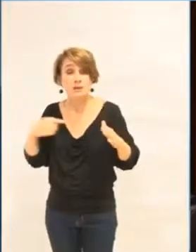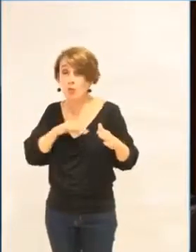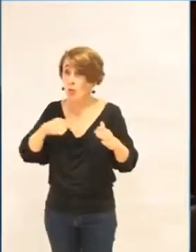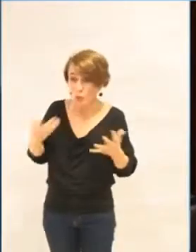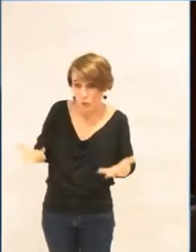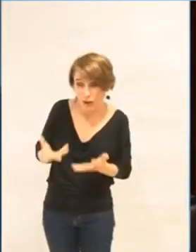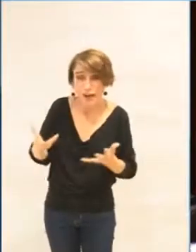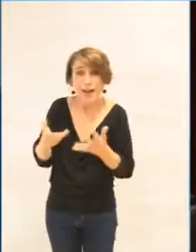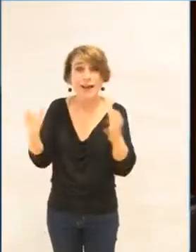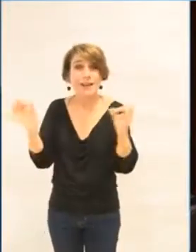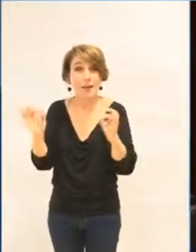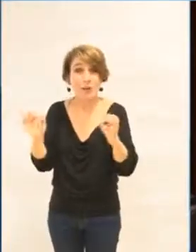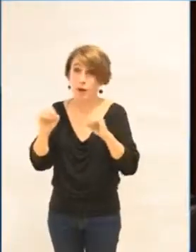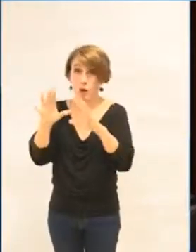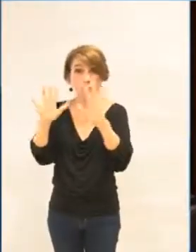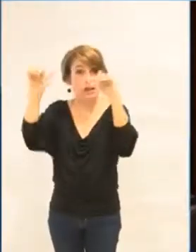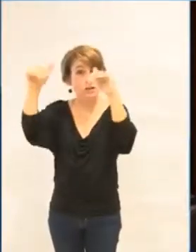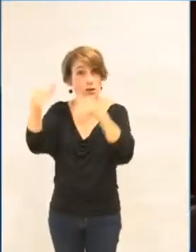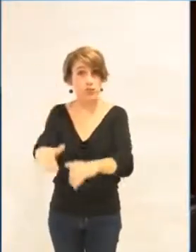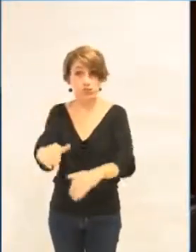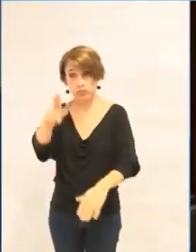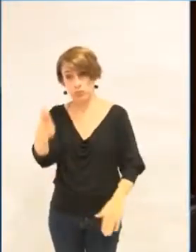de laisser l'outil mourir?